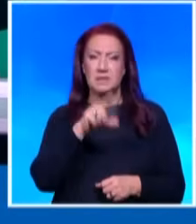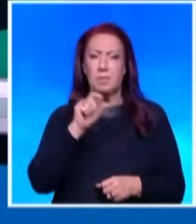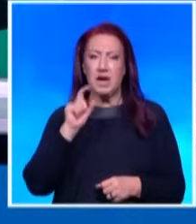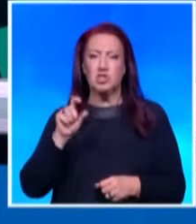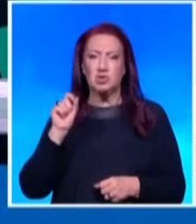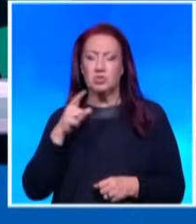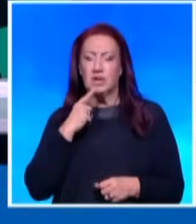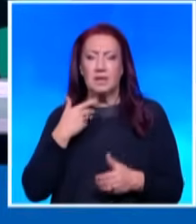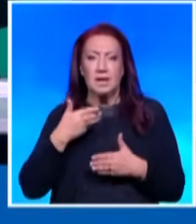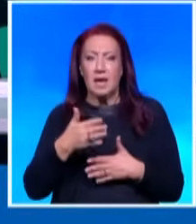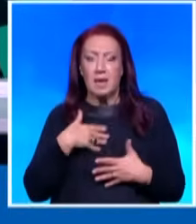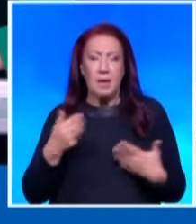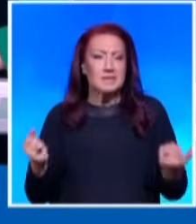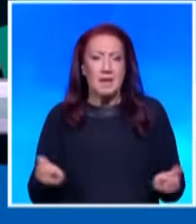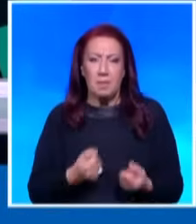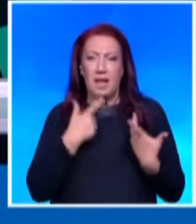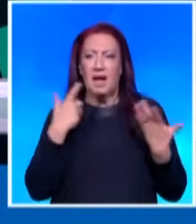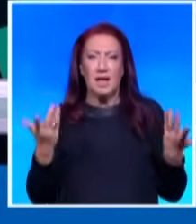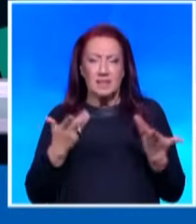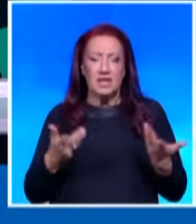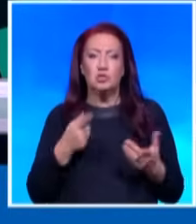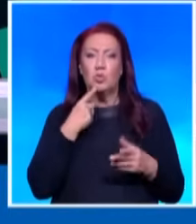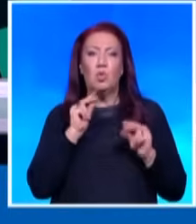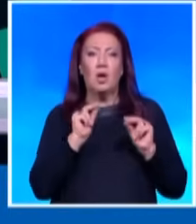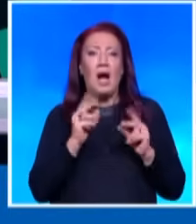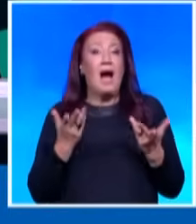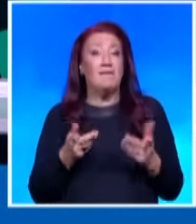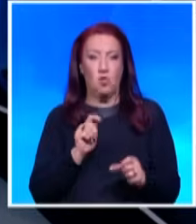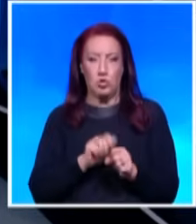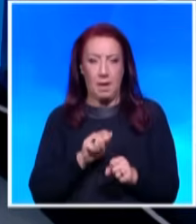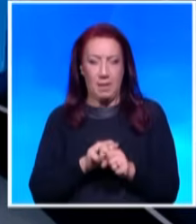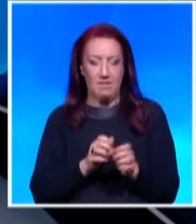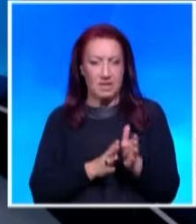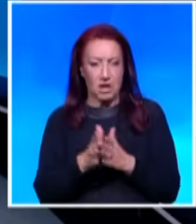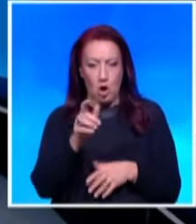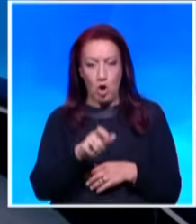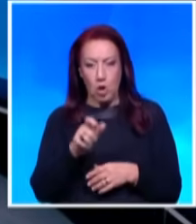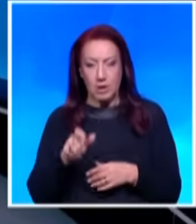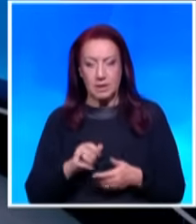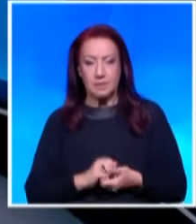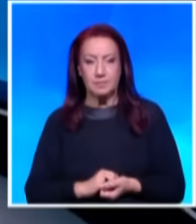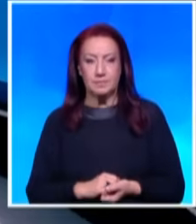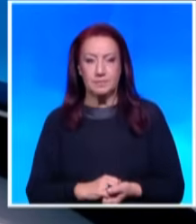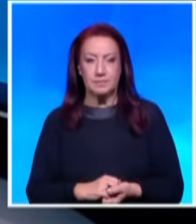за непосредствена заплаха и инструкции за самозащита. Подробностите сега от кореспондента ни Светлана Склирис.